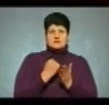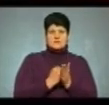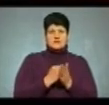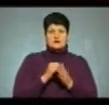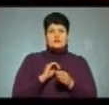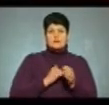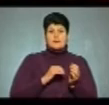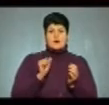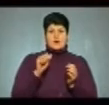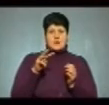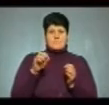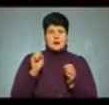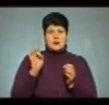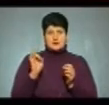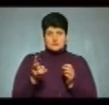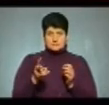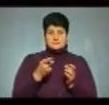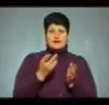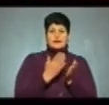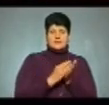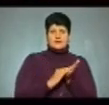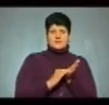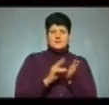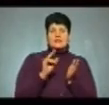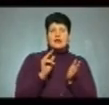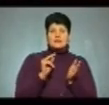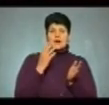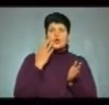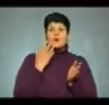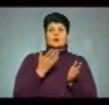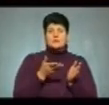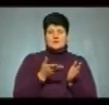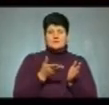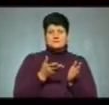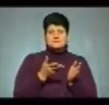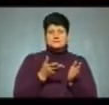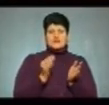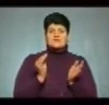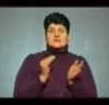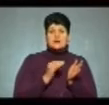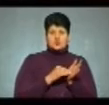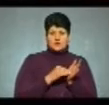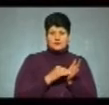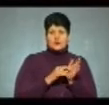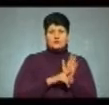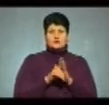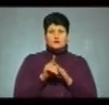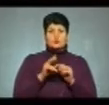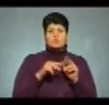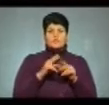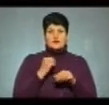«Амарк», де є вказано дати, коли, ну, дати встановлення, початок будівельних